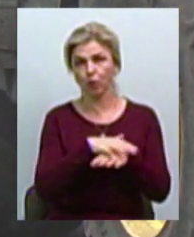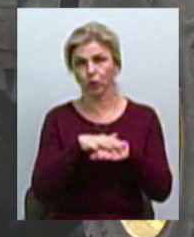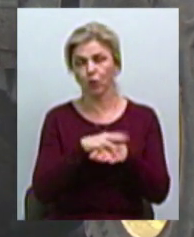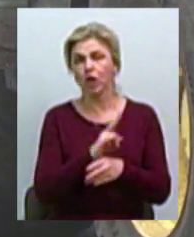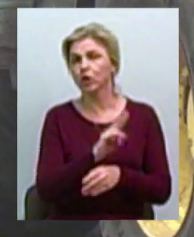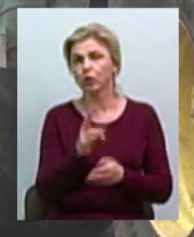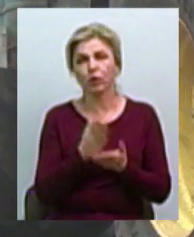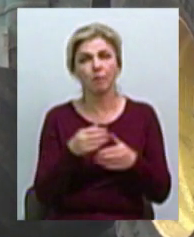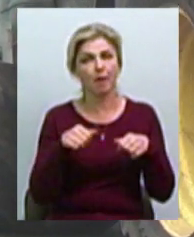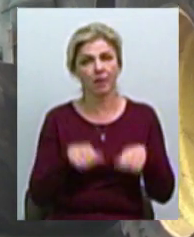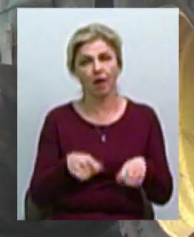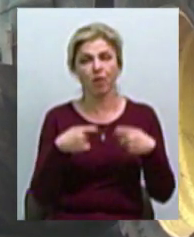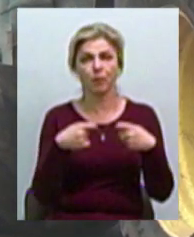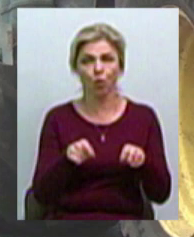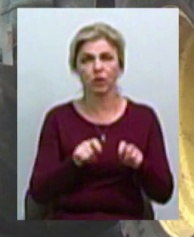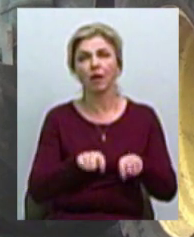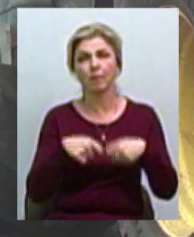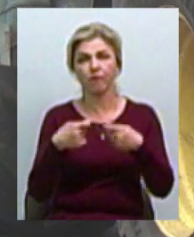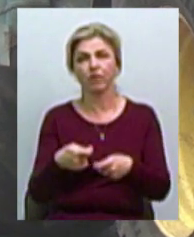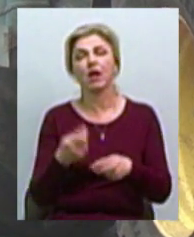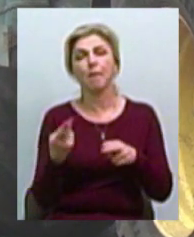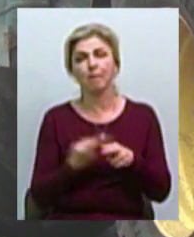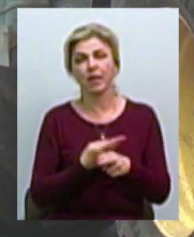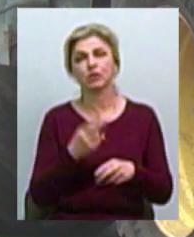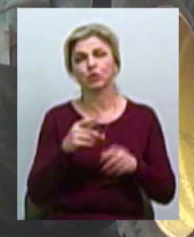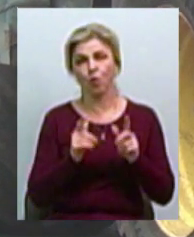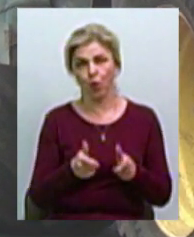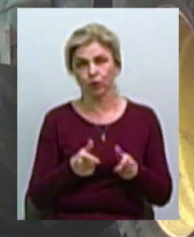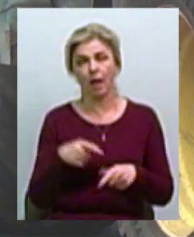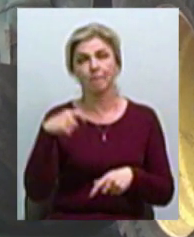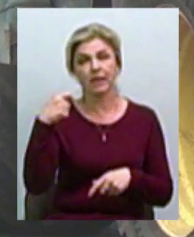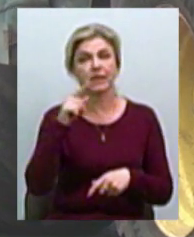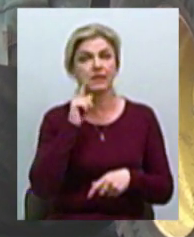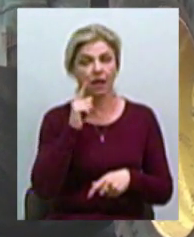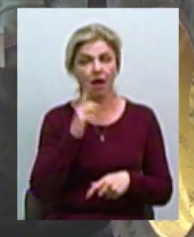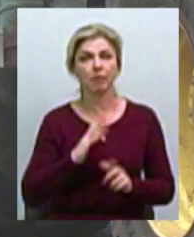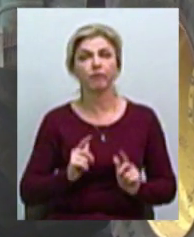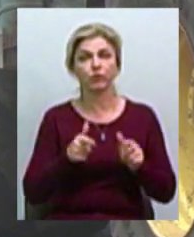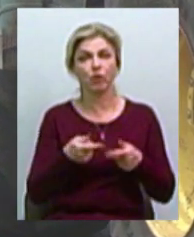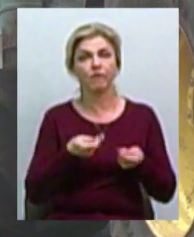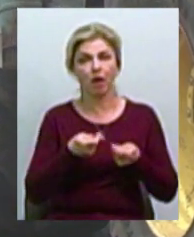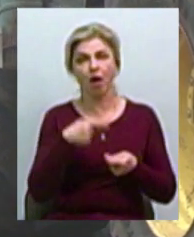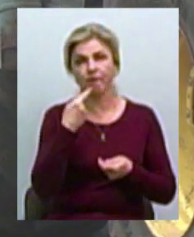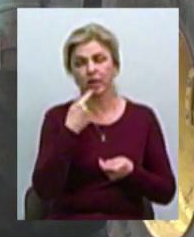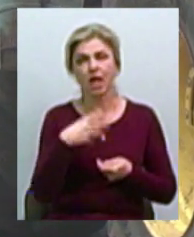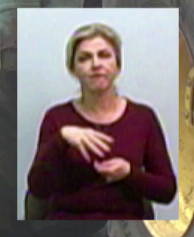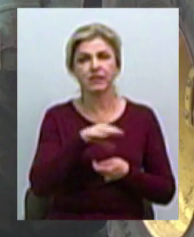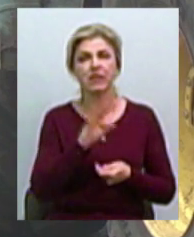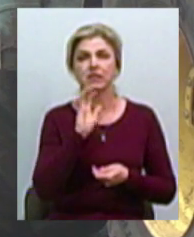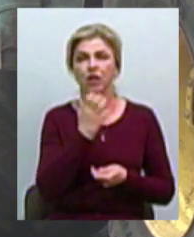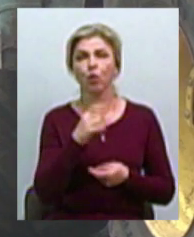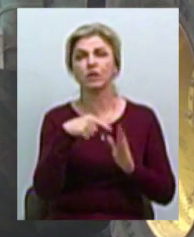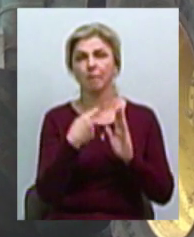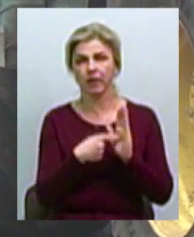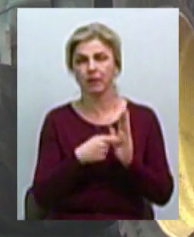права продавати її, віддавати без згоди народу. Президент Зеленський йшов до влади і казав, що всі серйозні питання у державі вирішуватимемо